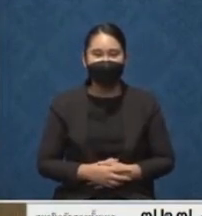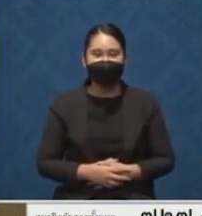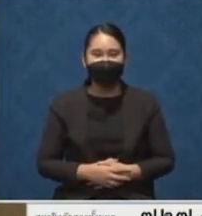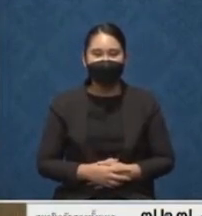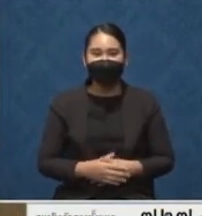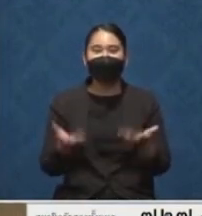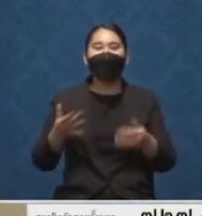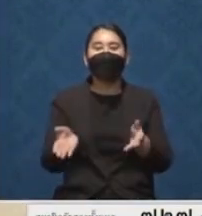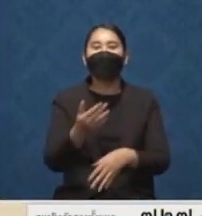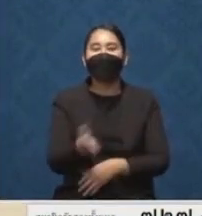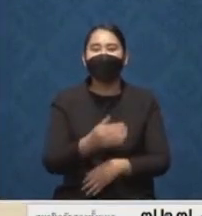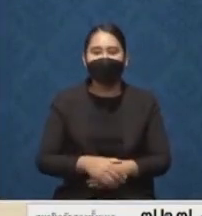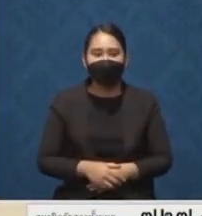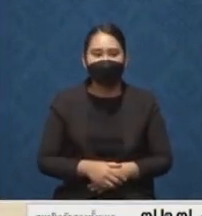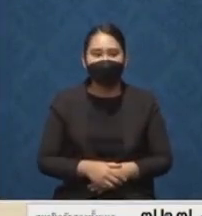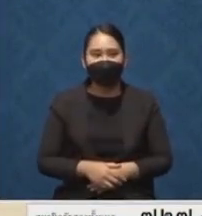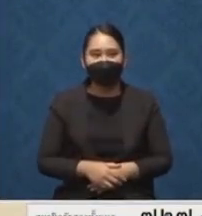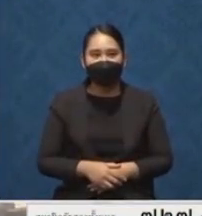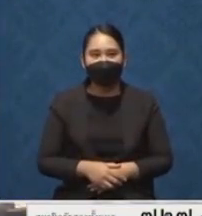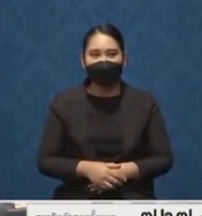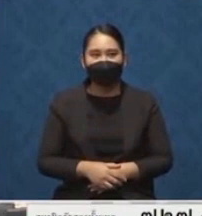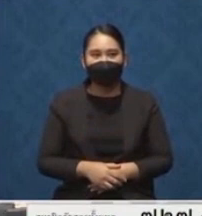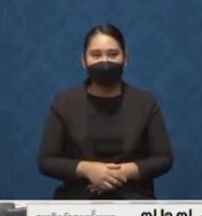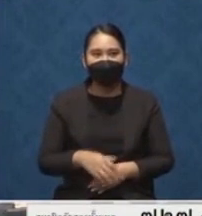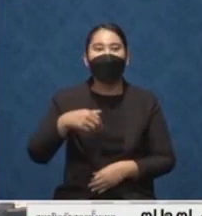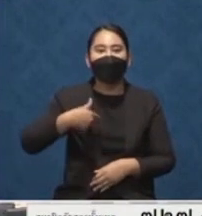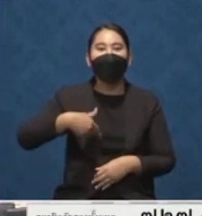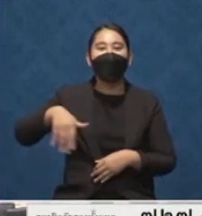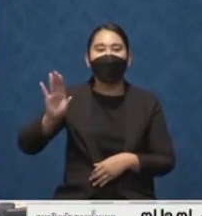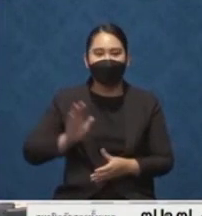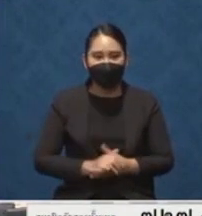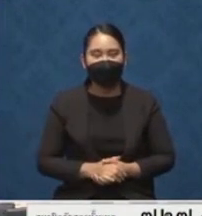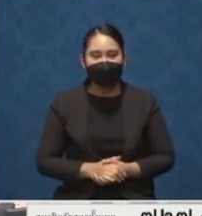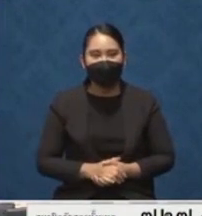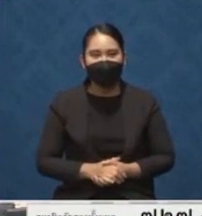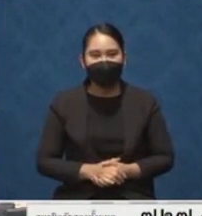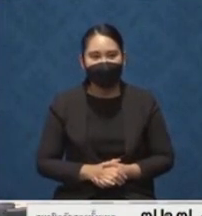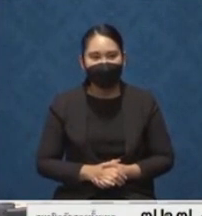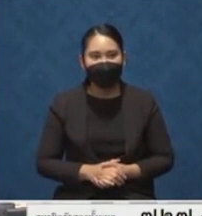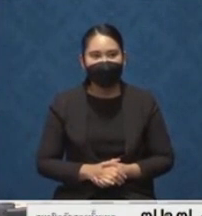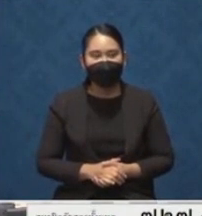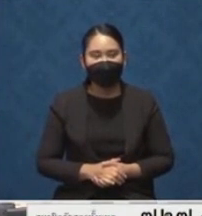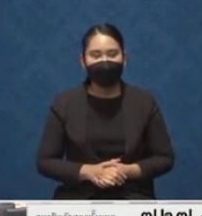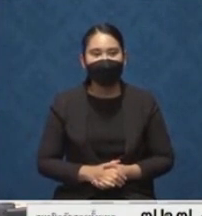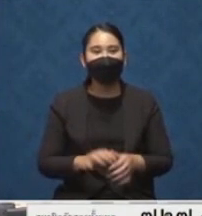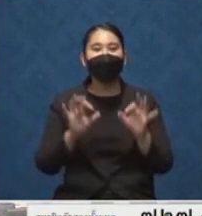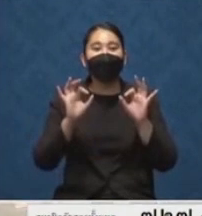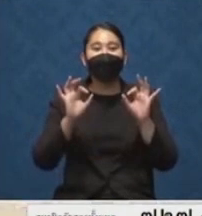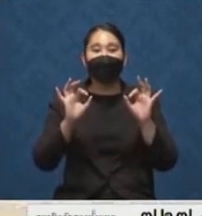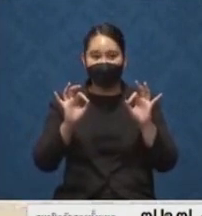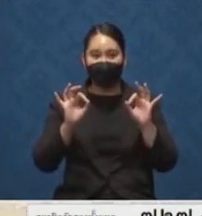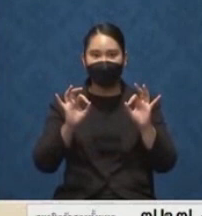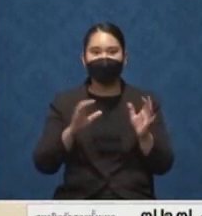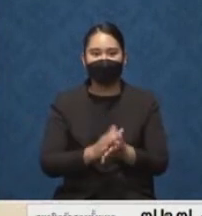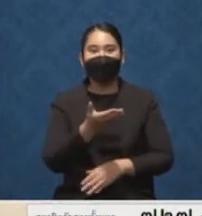พอผ่านไปก่อนนะแต่ถ้าเดินออกไปแล้วนะครับครับนะโอเคนะครับ